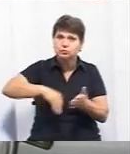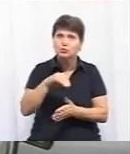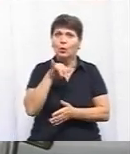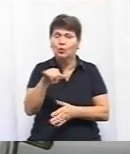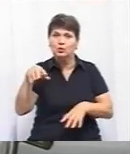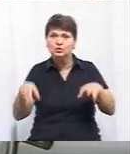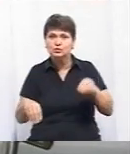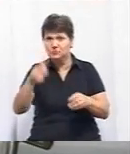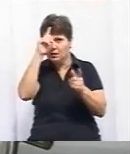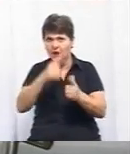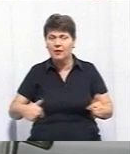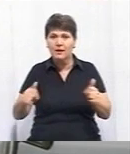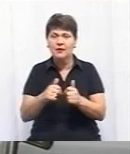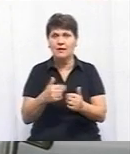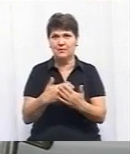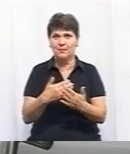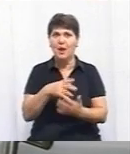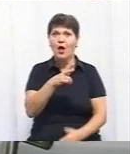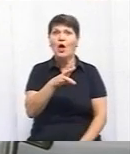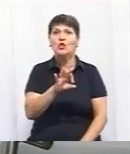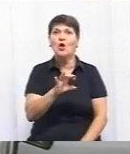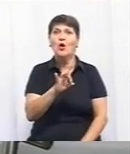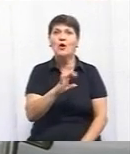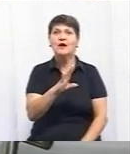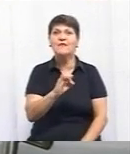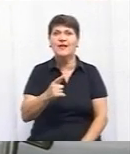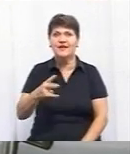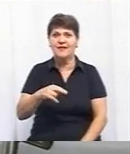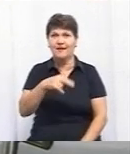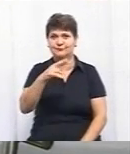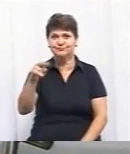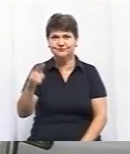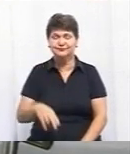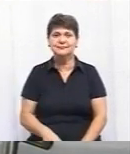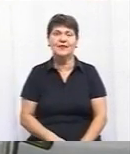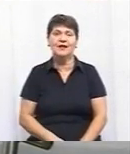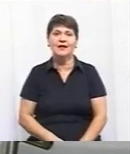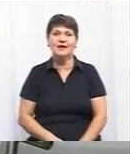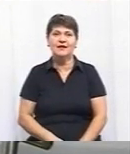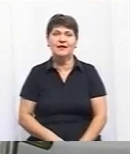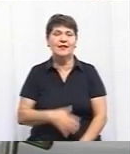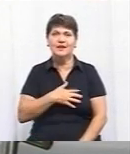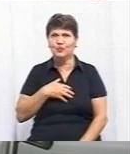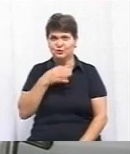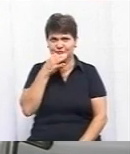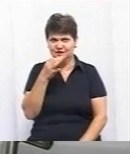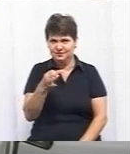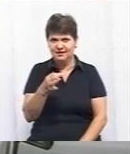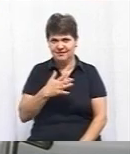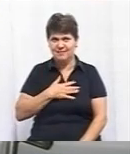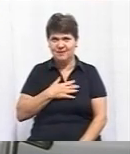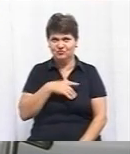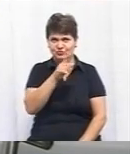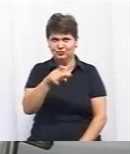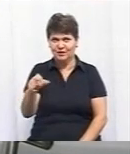країнах, таких як Норвегія. То ми взагалі з вами, ну, такі, знаєте, як, не хочу назвати нас поганим словом,